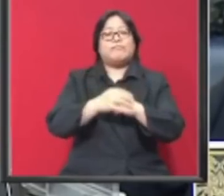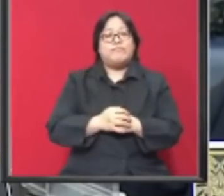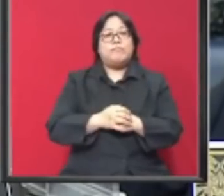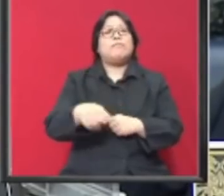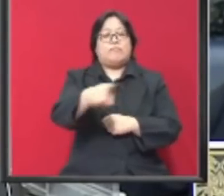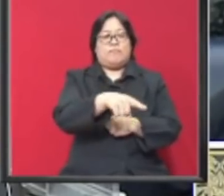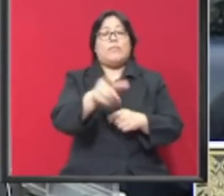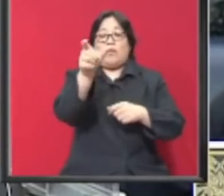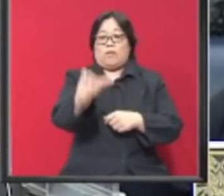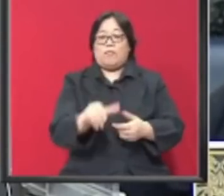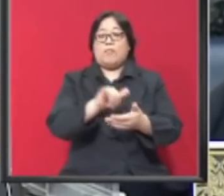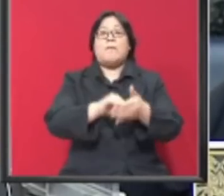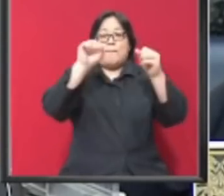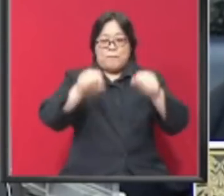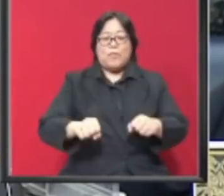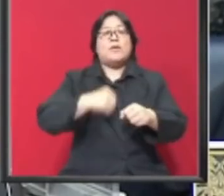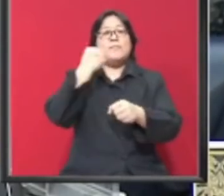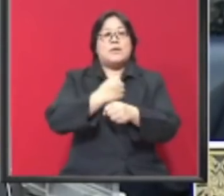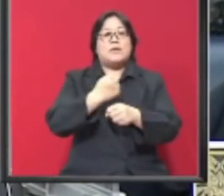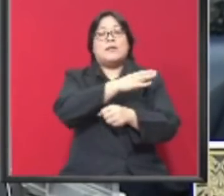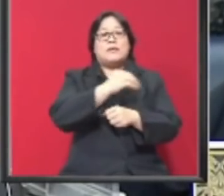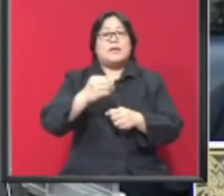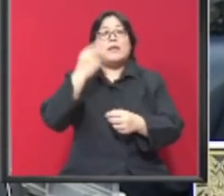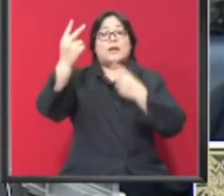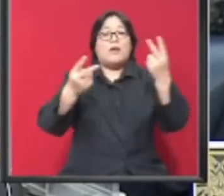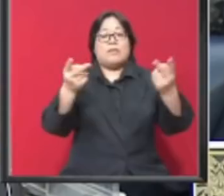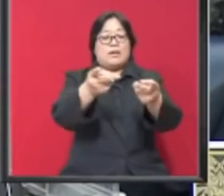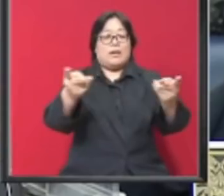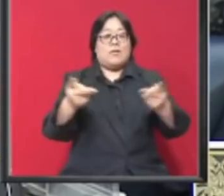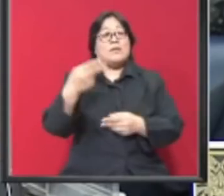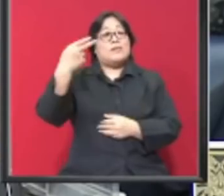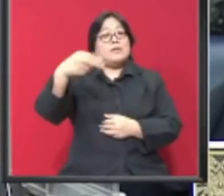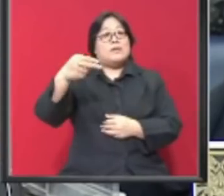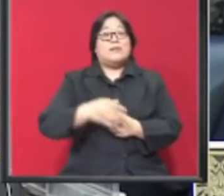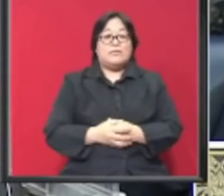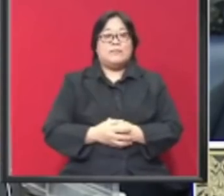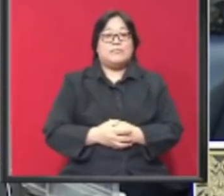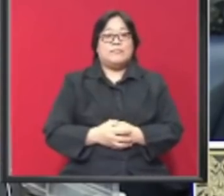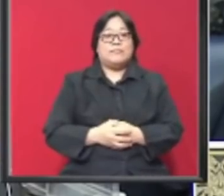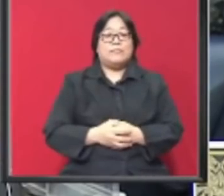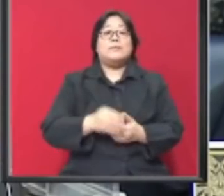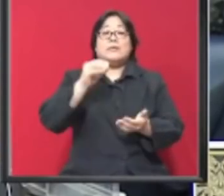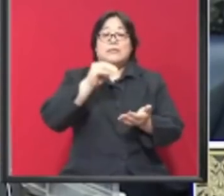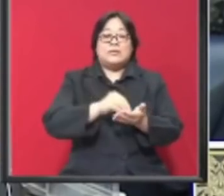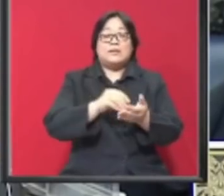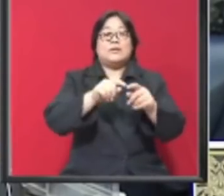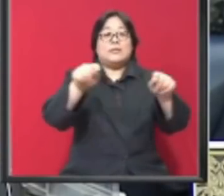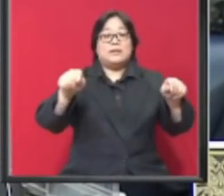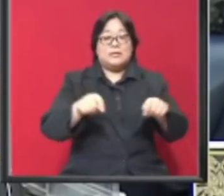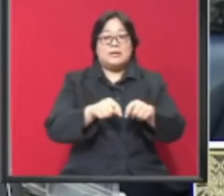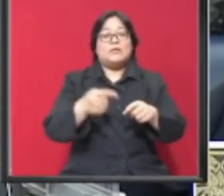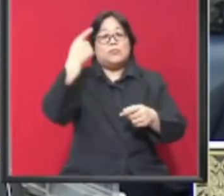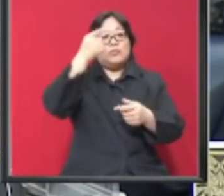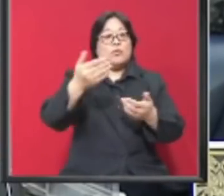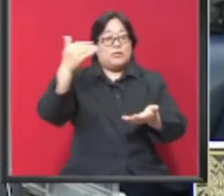bekerja dan membuat lawatan Ke kawasan hijau di tempat lawatan Sekali